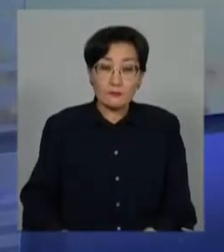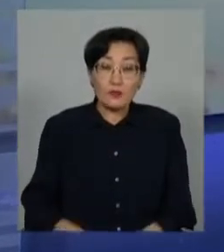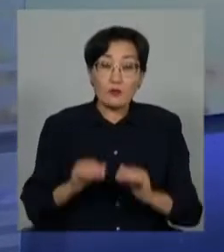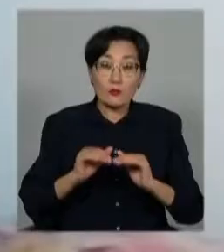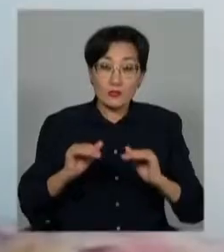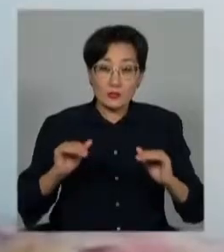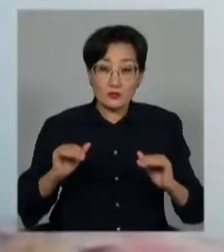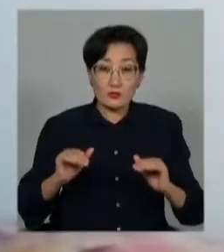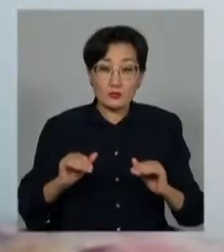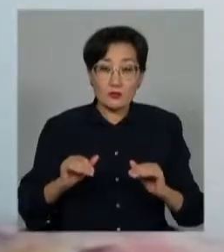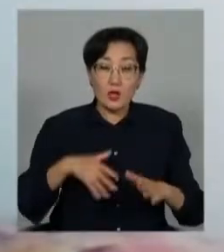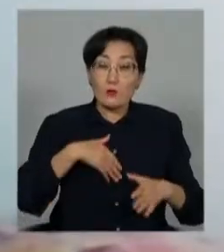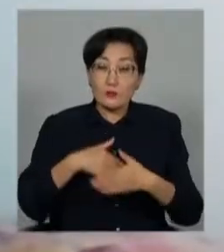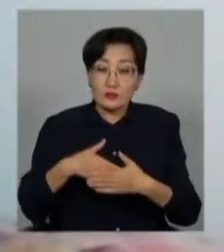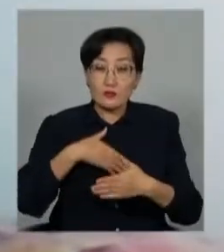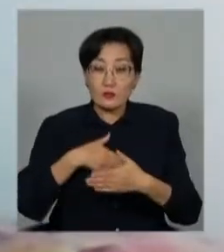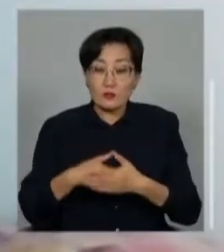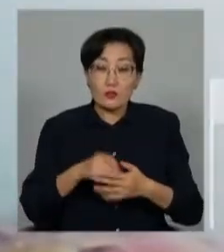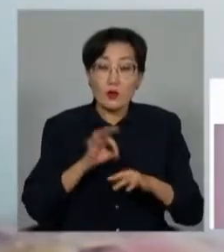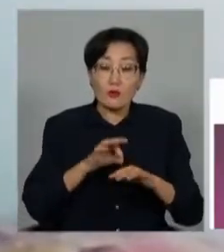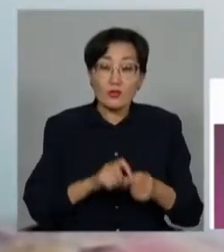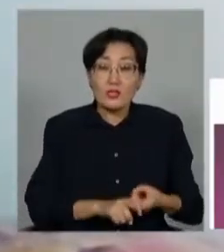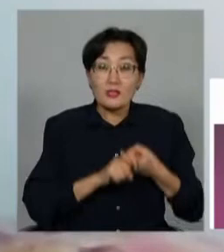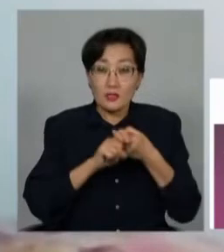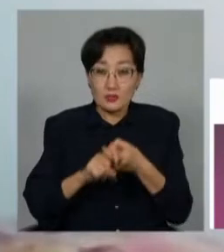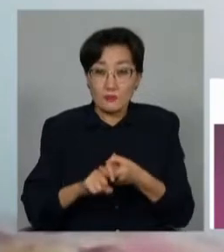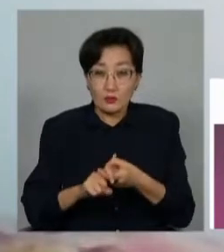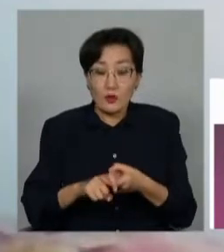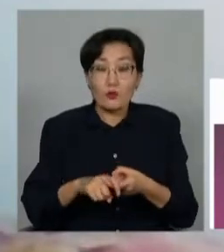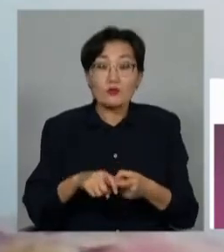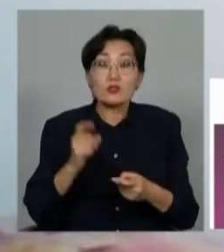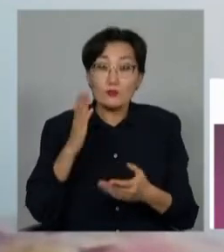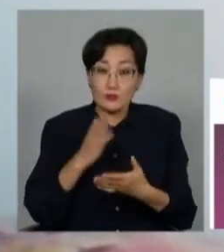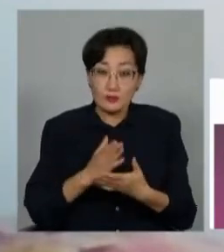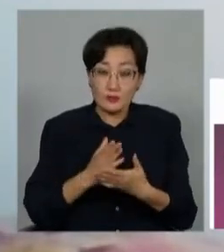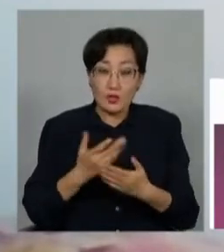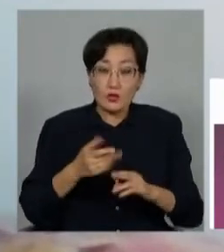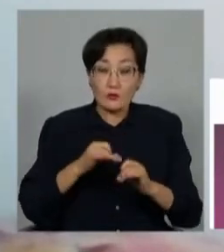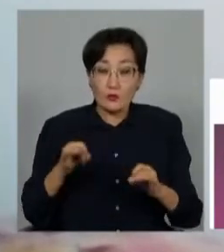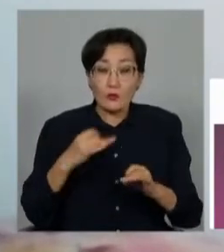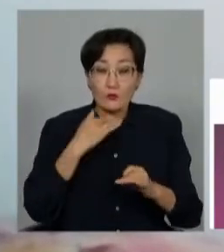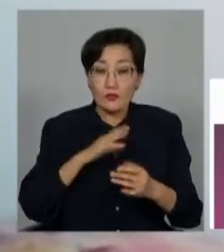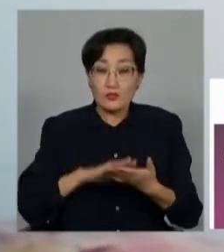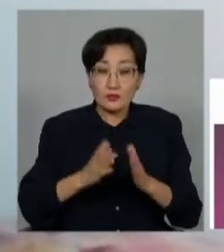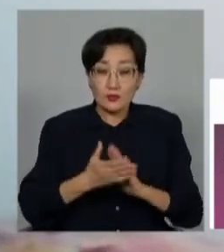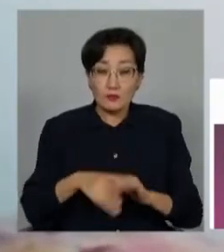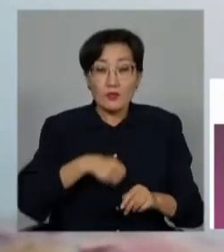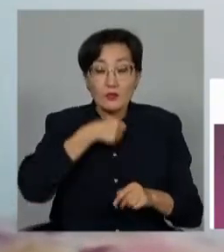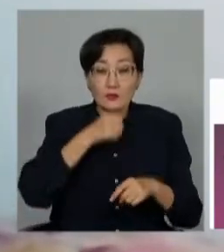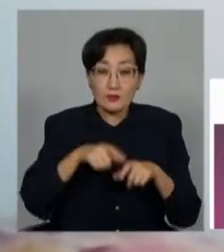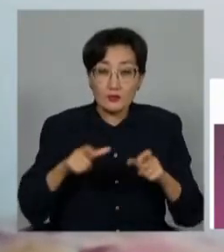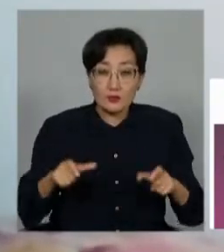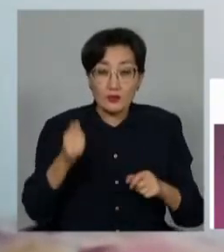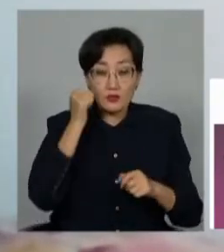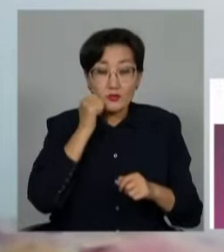Балалар белсенді ауру тасымалдаушы болып саналады. Және көп жағдайда ересек адамдар, сосын